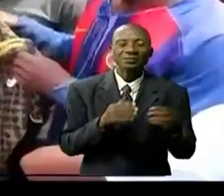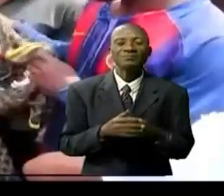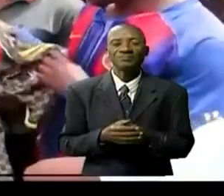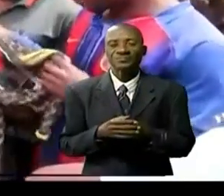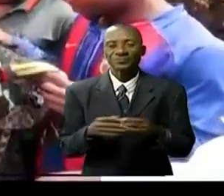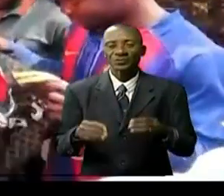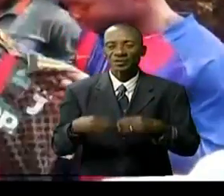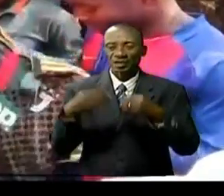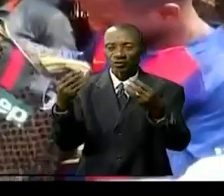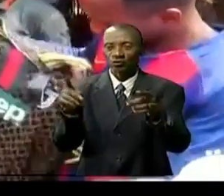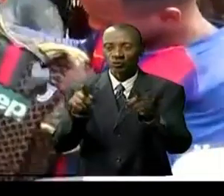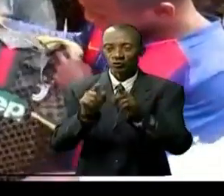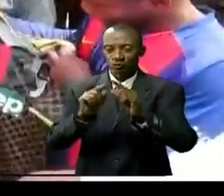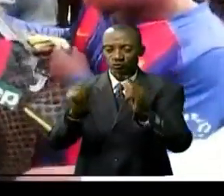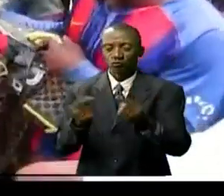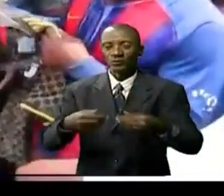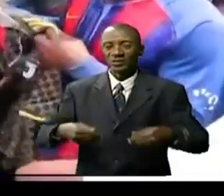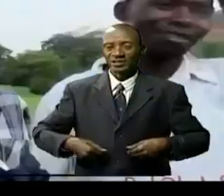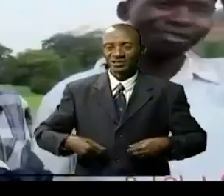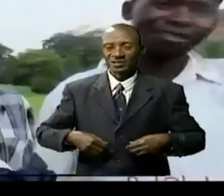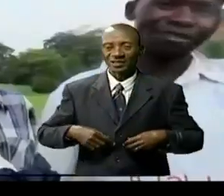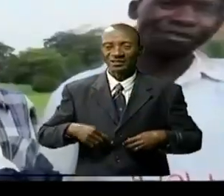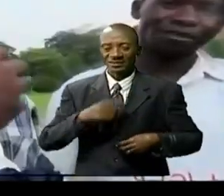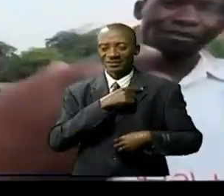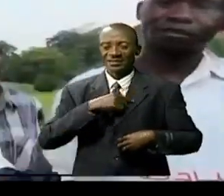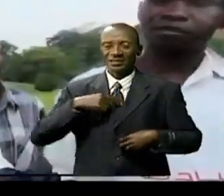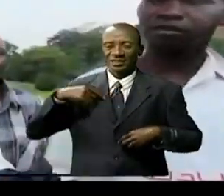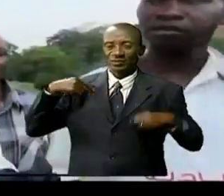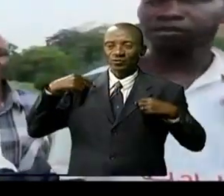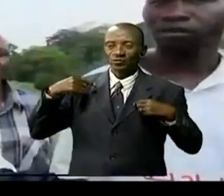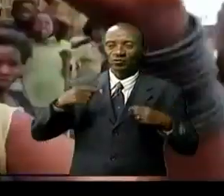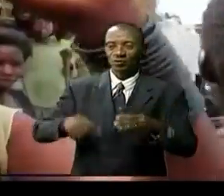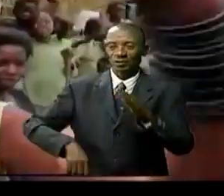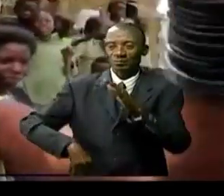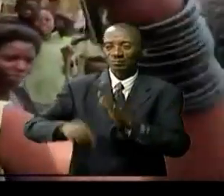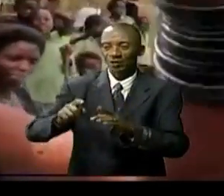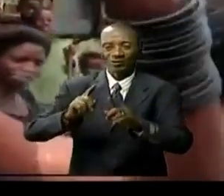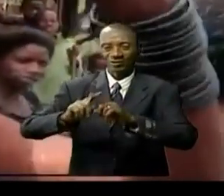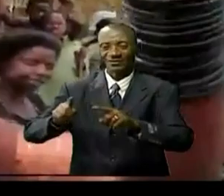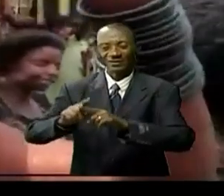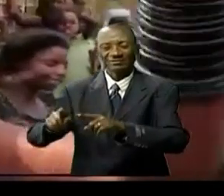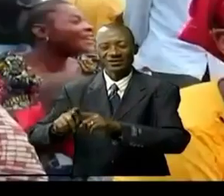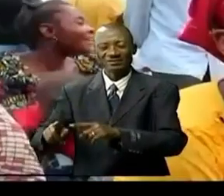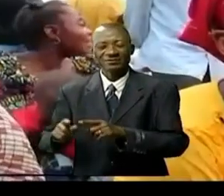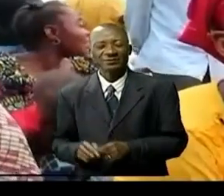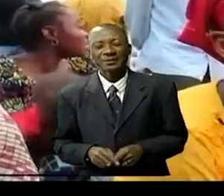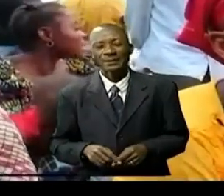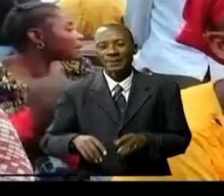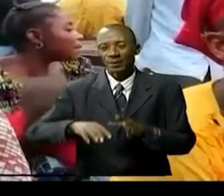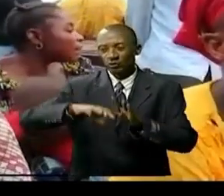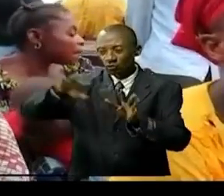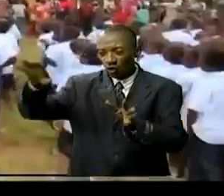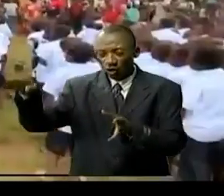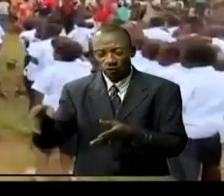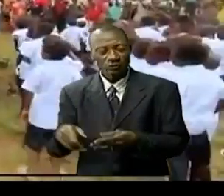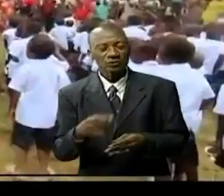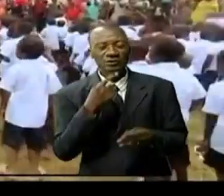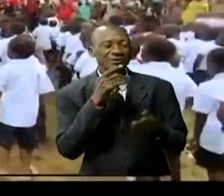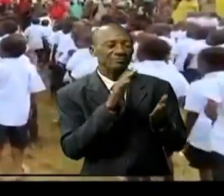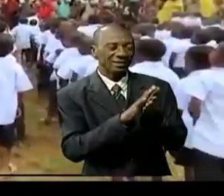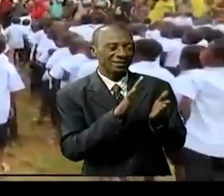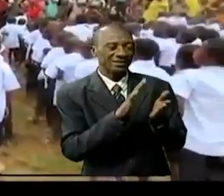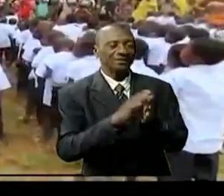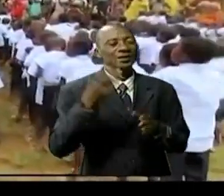des vareuses pour son divertissement les bénéficiaires n'ont pas manqué de remercier le donateur pour ce geste louable